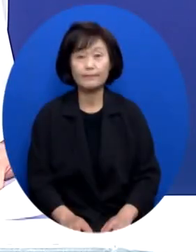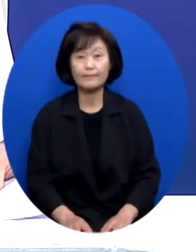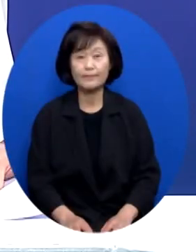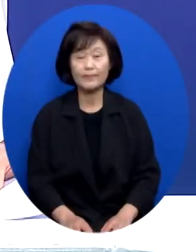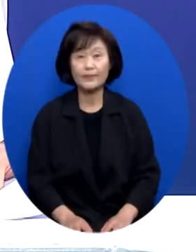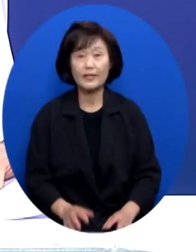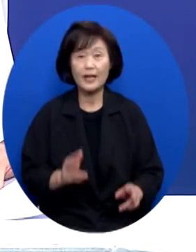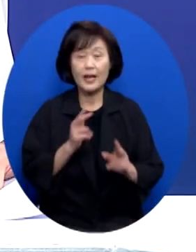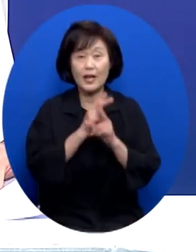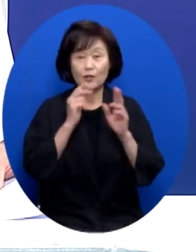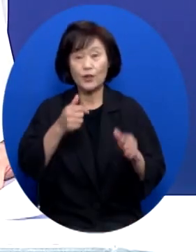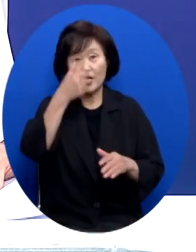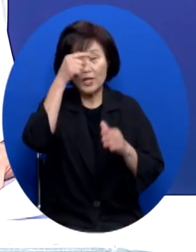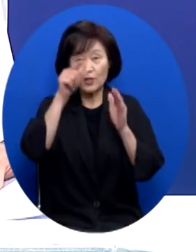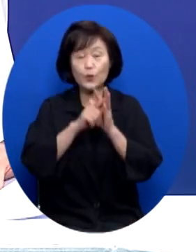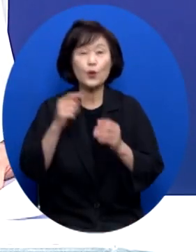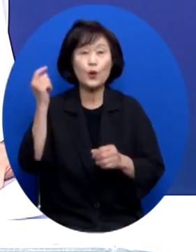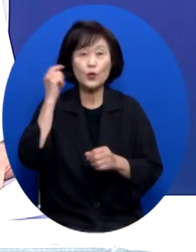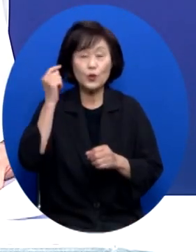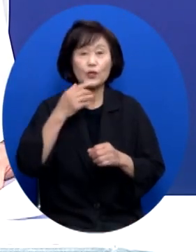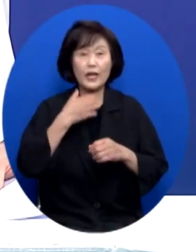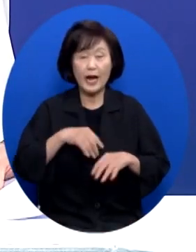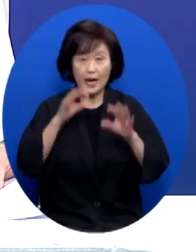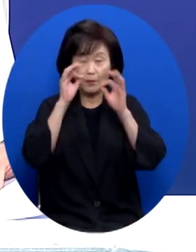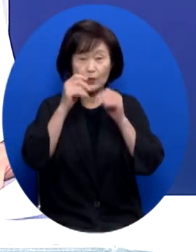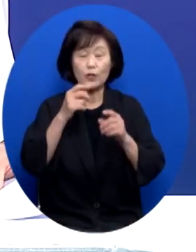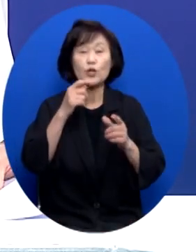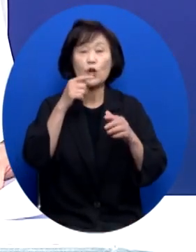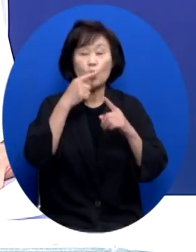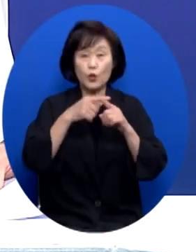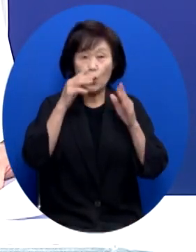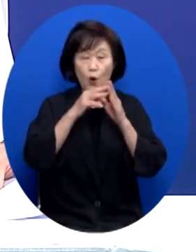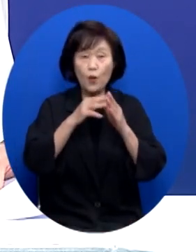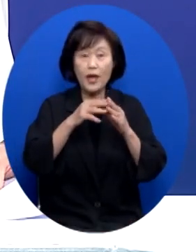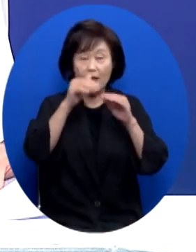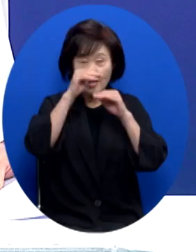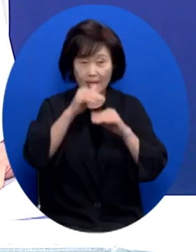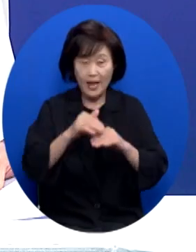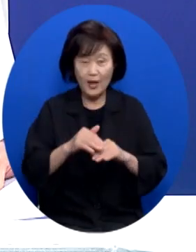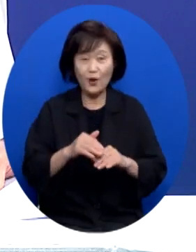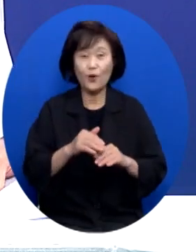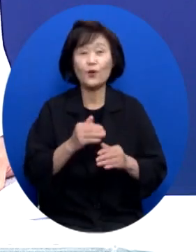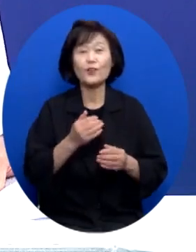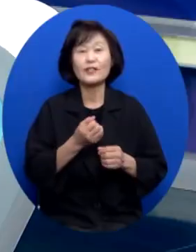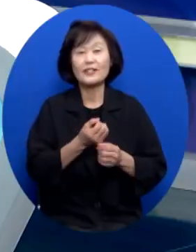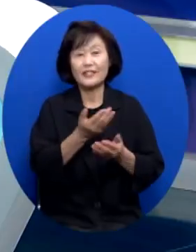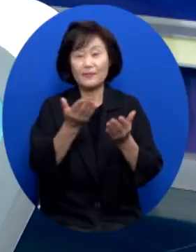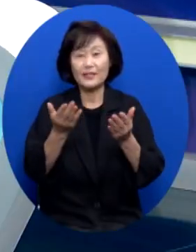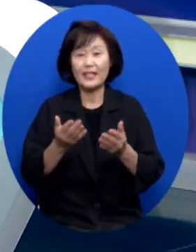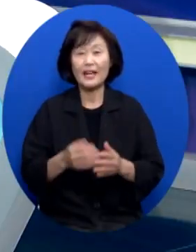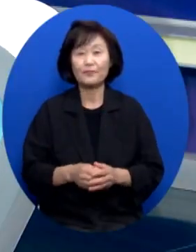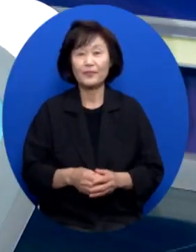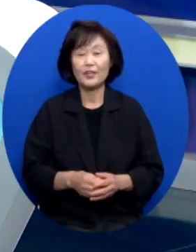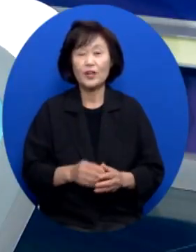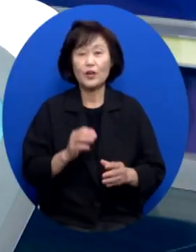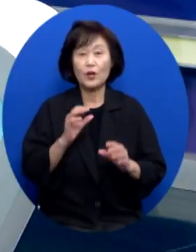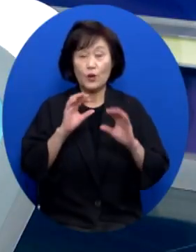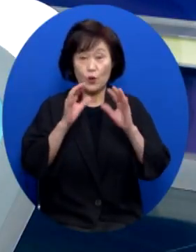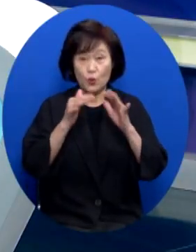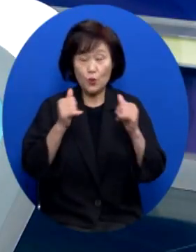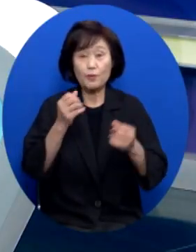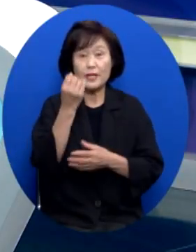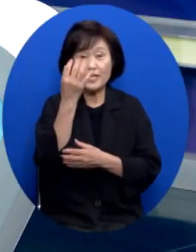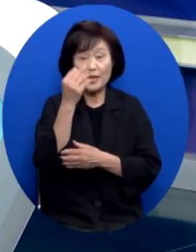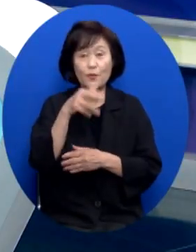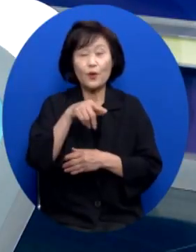한 주간 기독교 소식을 살펴보는 주간 교계 브리핑 시간입니다. 국민일보 장창일 기자 나왔습니다. 안녕하세요. 안녕하세요.